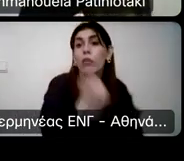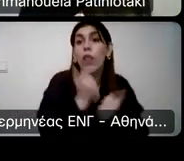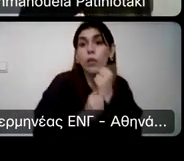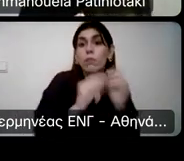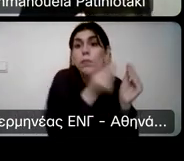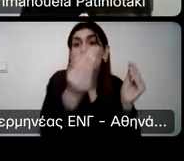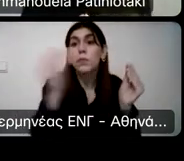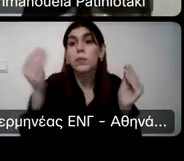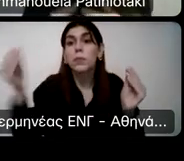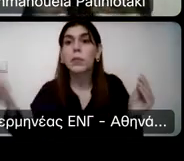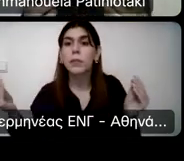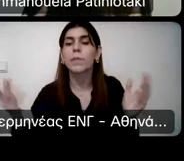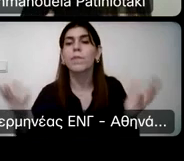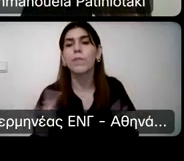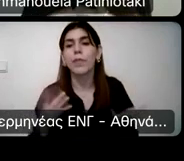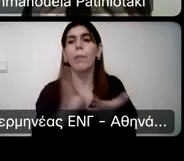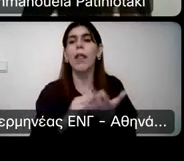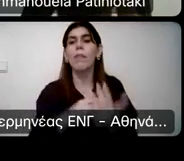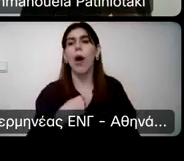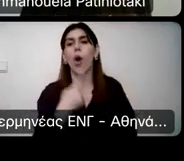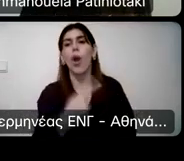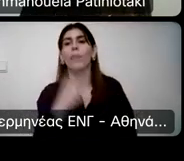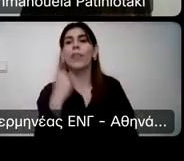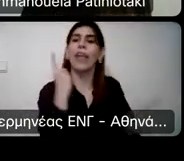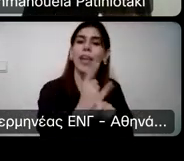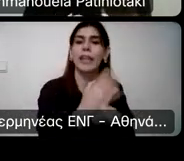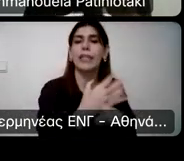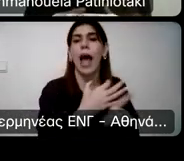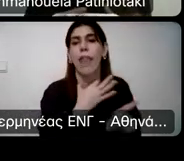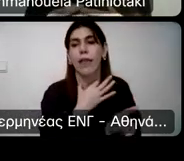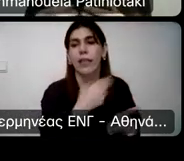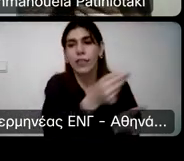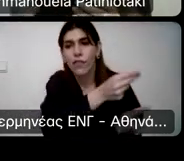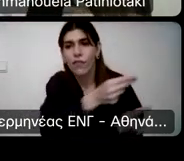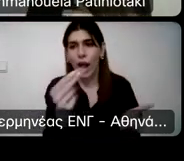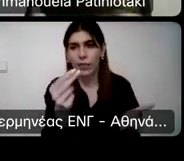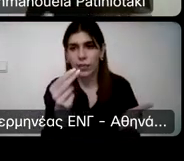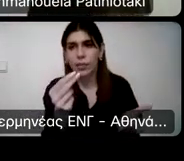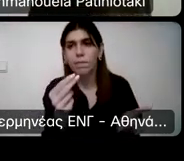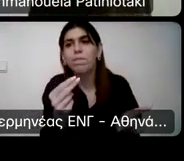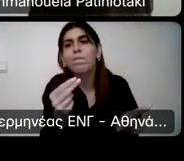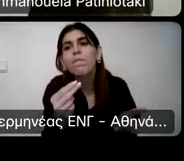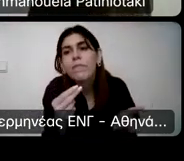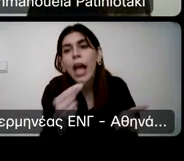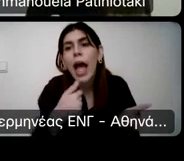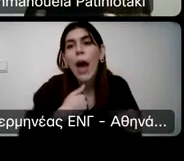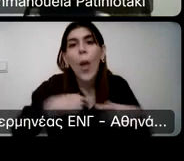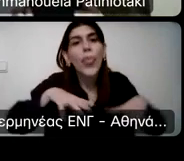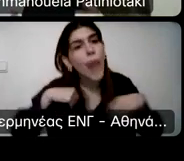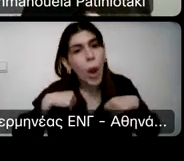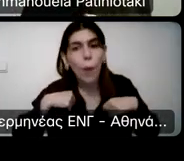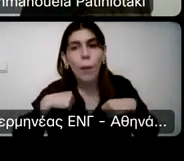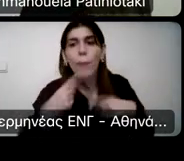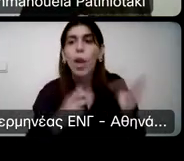Όταν εγώ μιλάω δηλαδή για ειδικές ανάγκες και το δέχομαι σαν όρο και μετά αυτό φεύγει από την νομοθεσία,